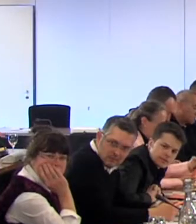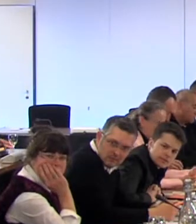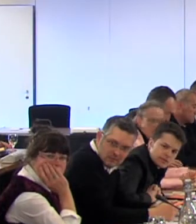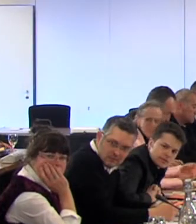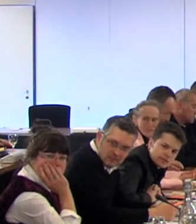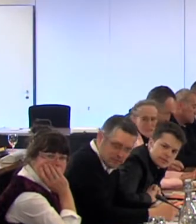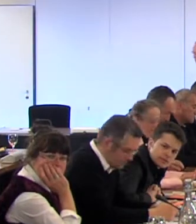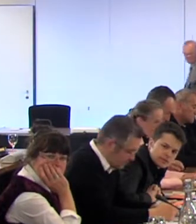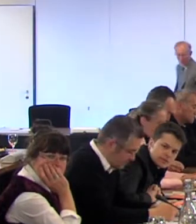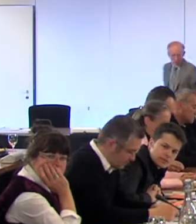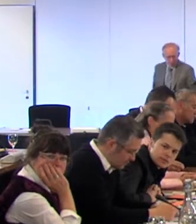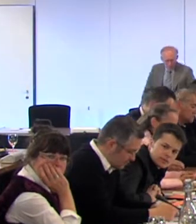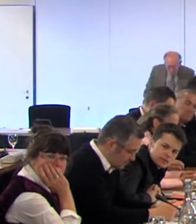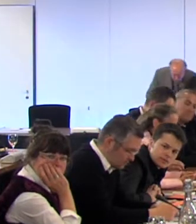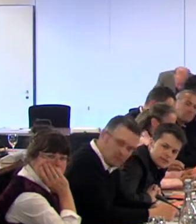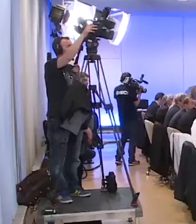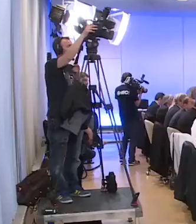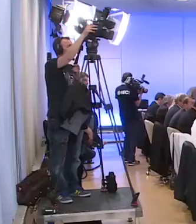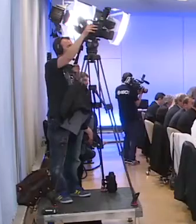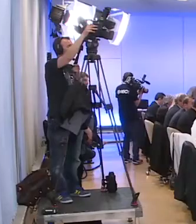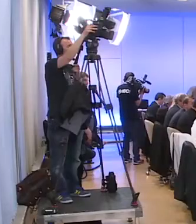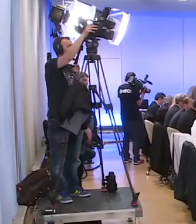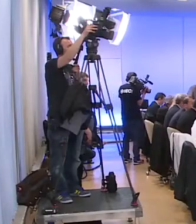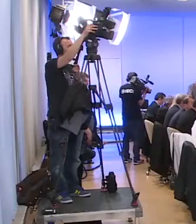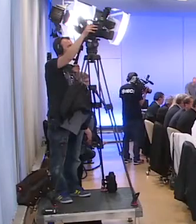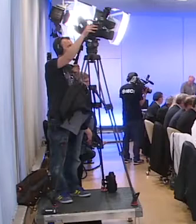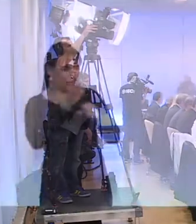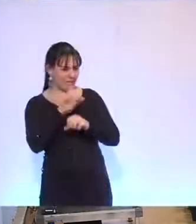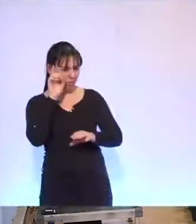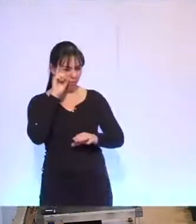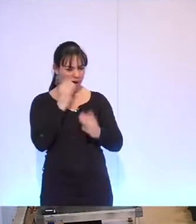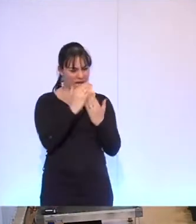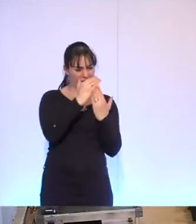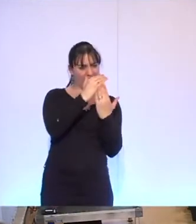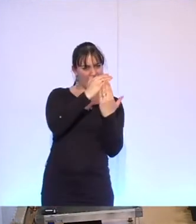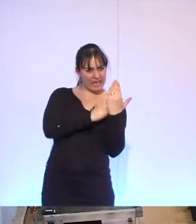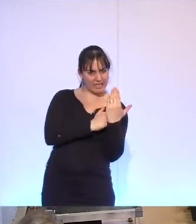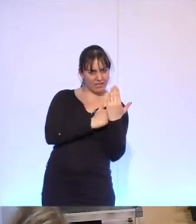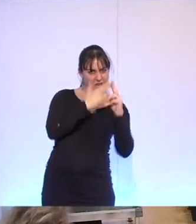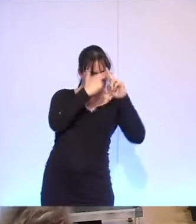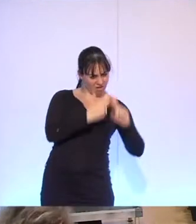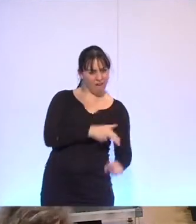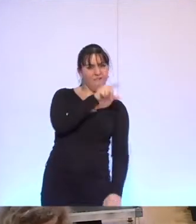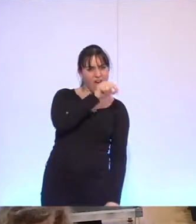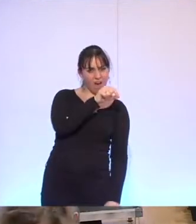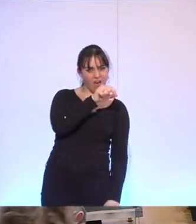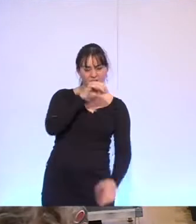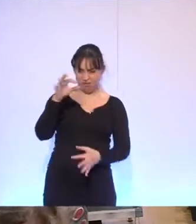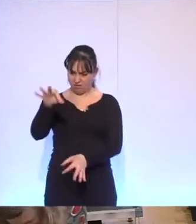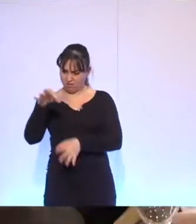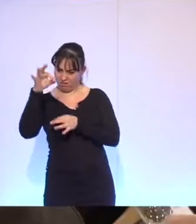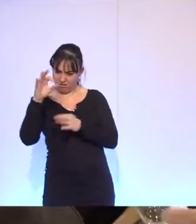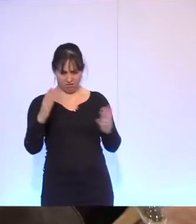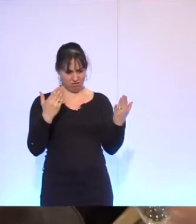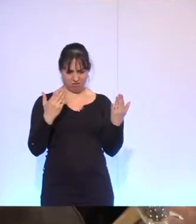Merci. Il faudrait préciser les modalités de vote, puisqu'on a d'un côté une liste avec 20 noms, et de l'autre,